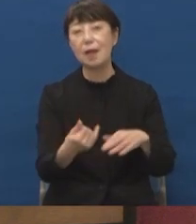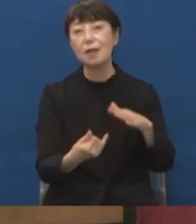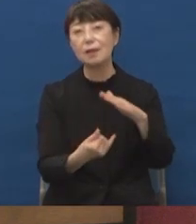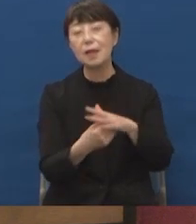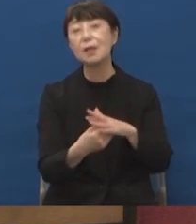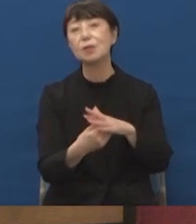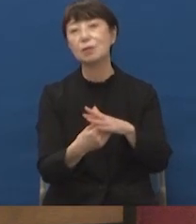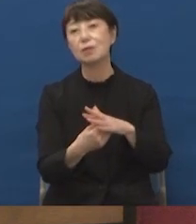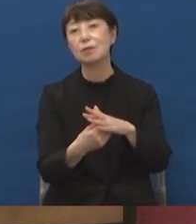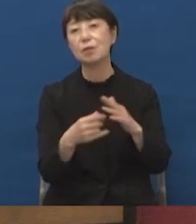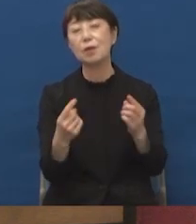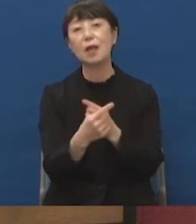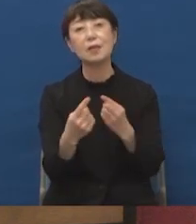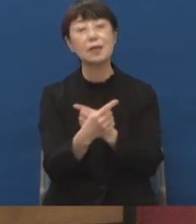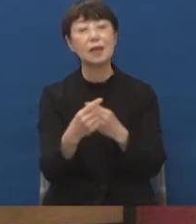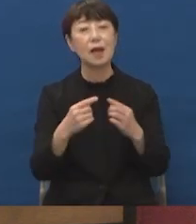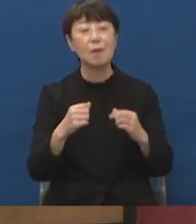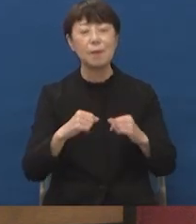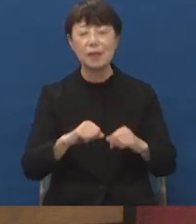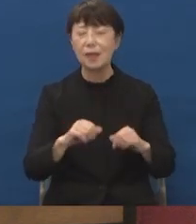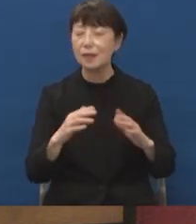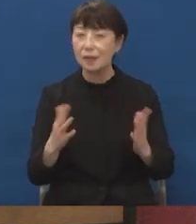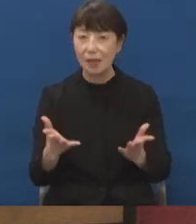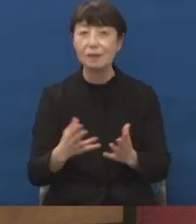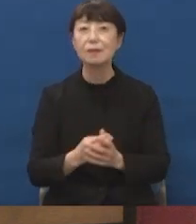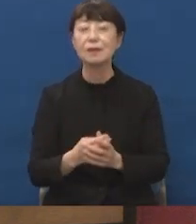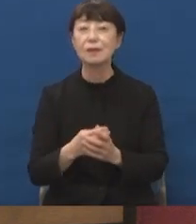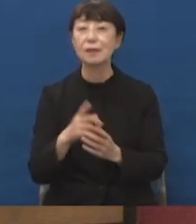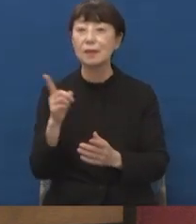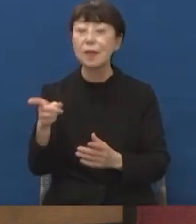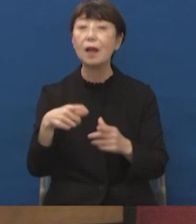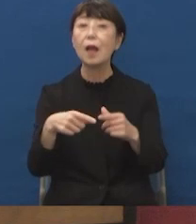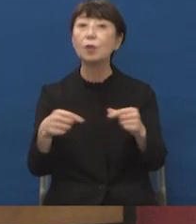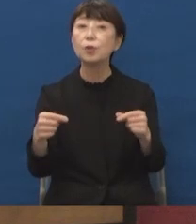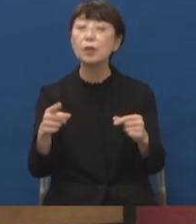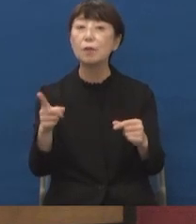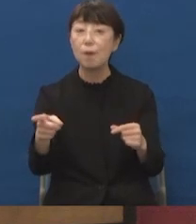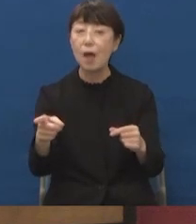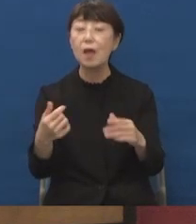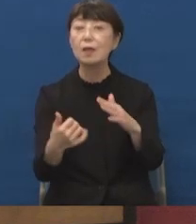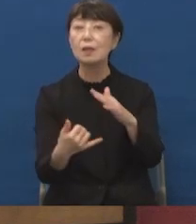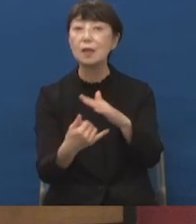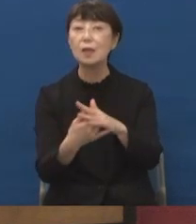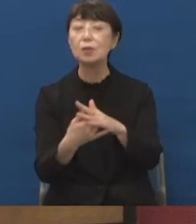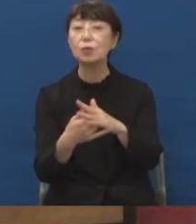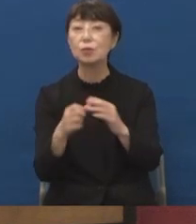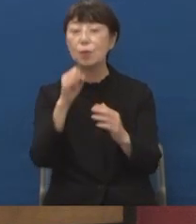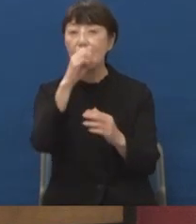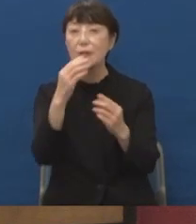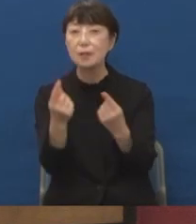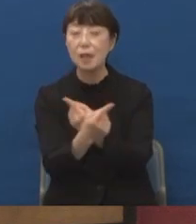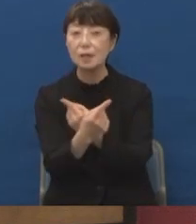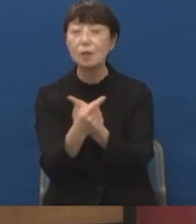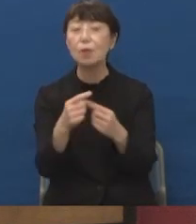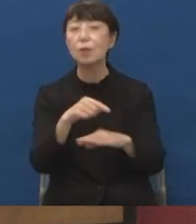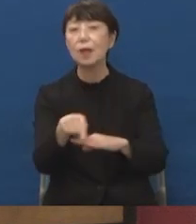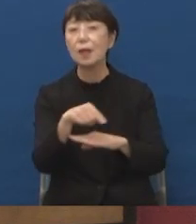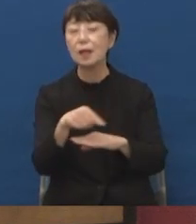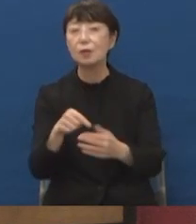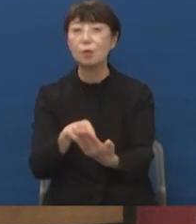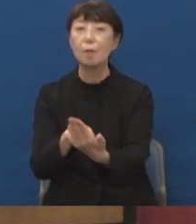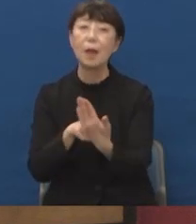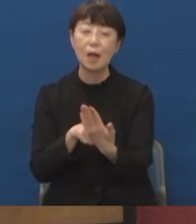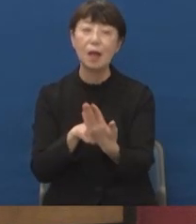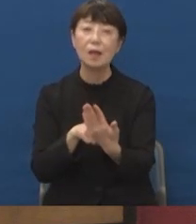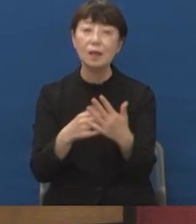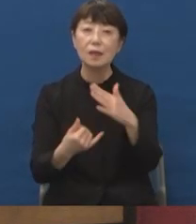ません。だからこそ、国は第8次定数改善計画を作成し、現場の定員増を図